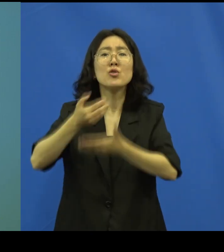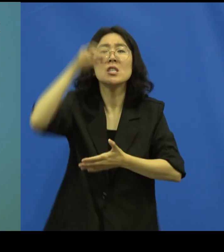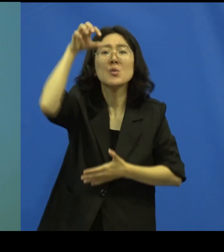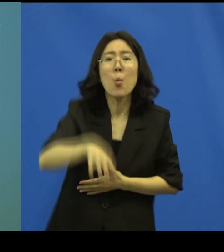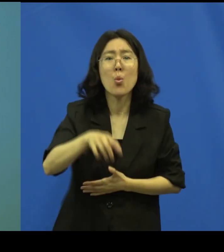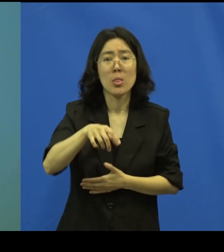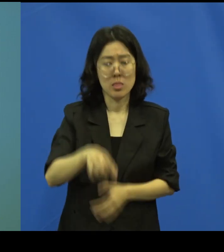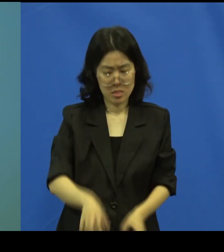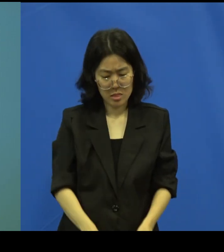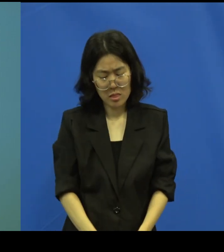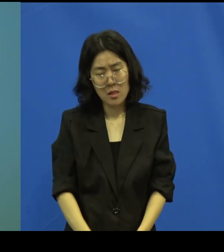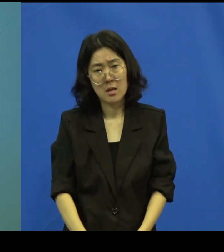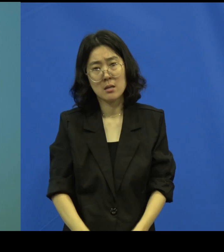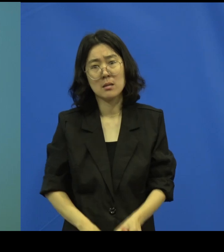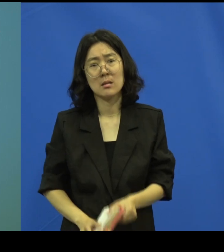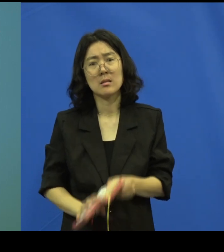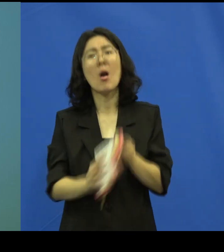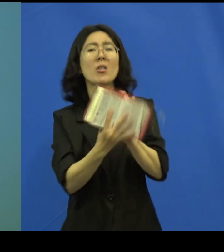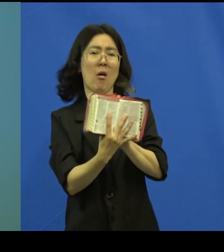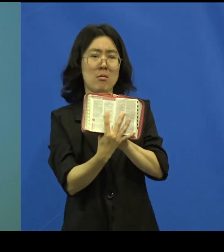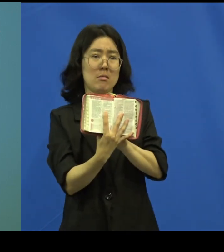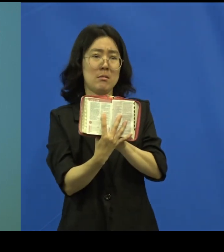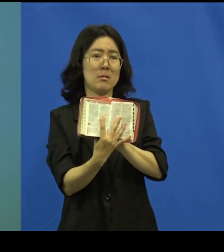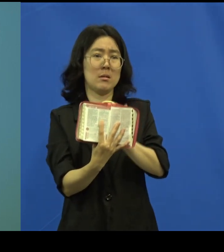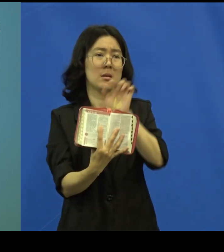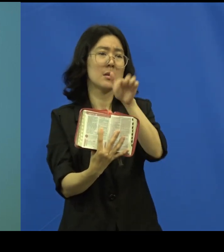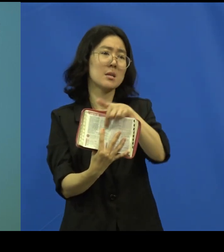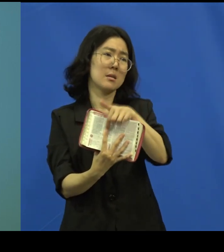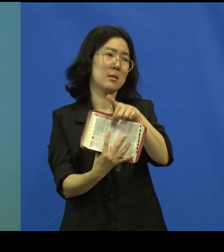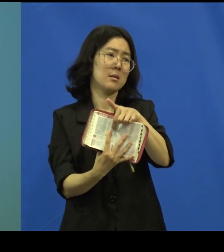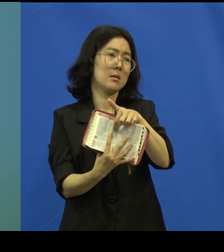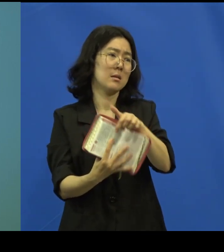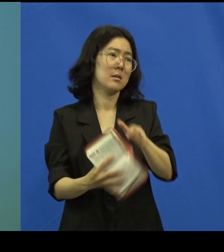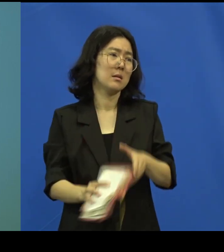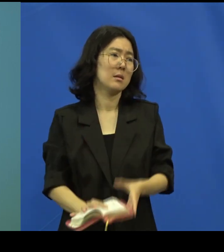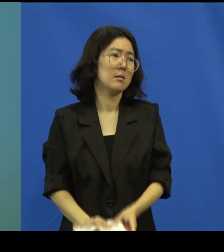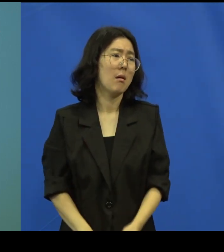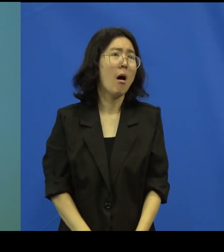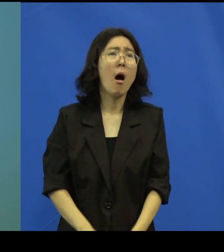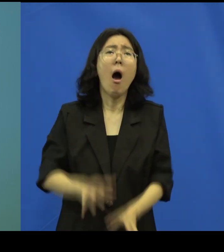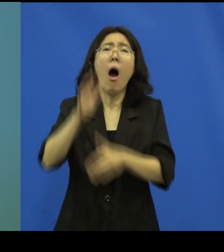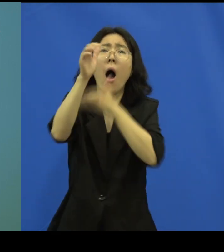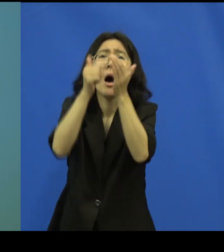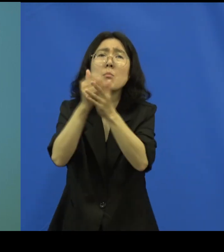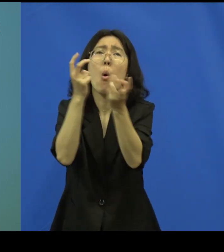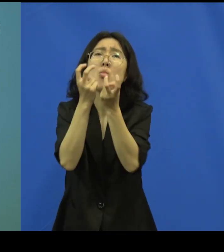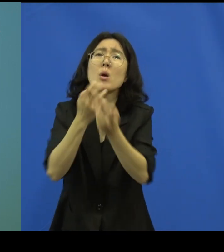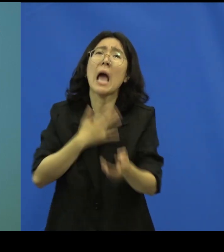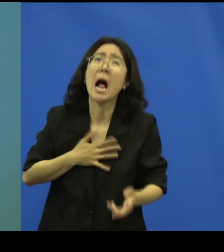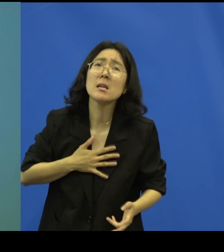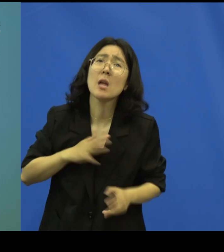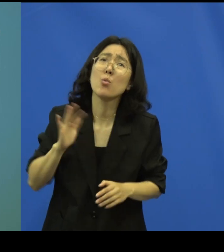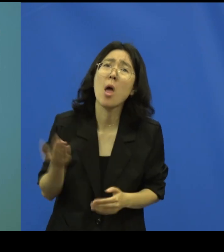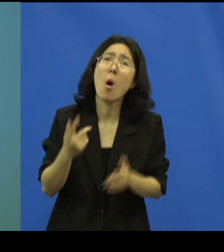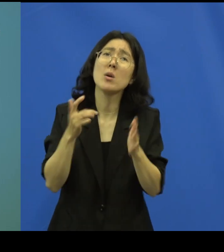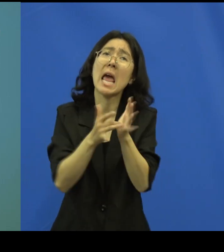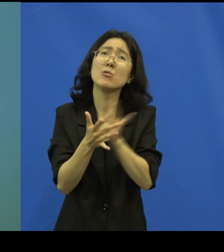하나님의 말씀에 여러분들이 집중하고 그 말씀의 비경 안으로 들어가고 말씀에 압도당하고 말씀을